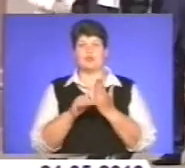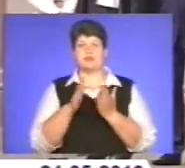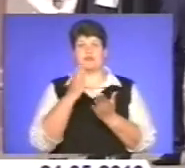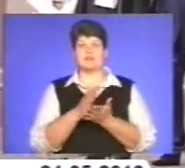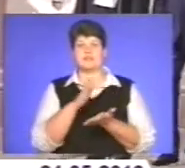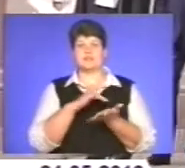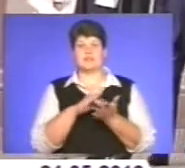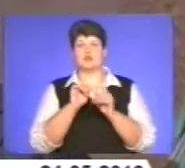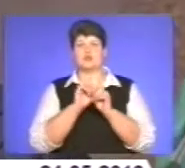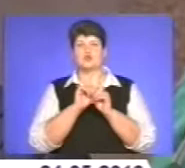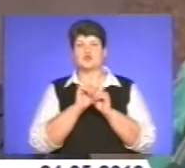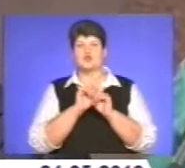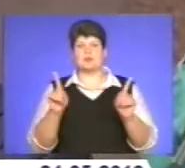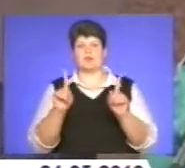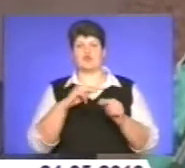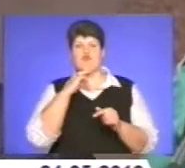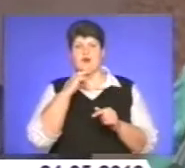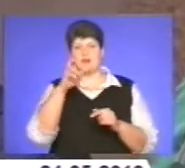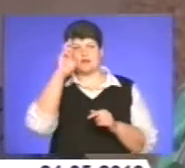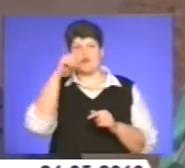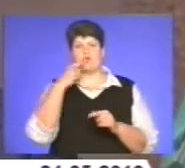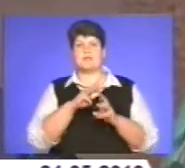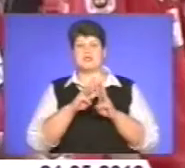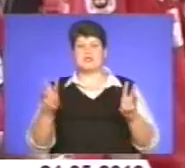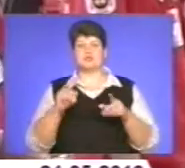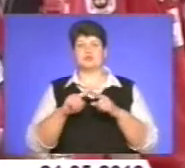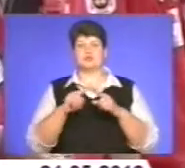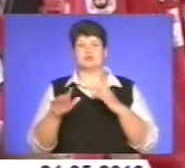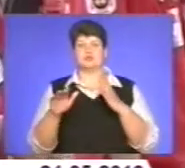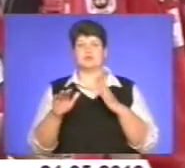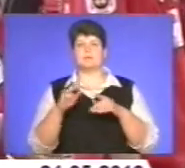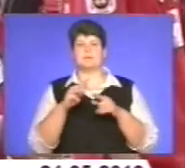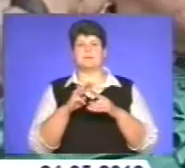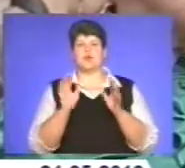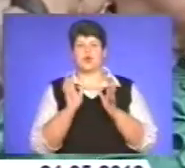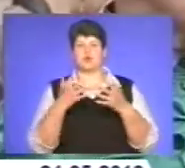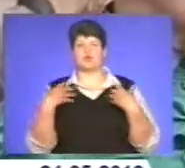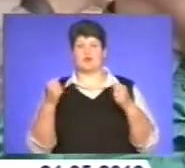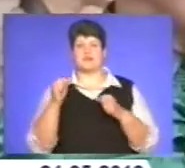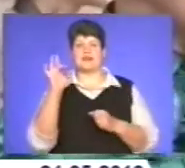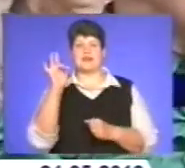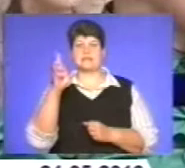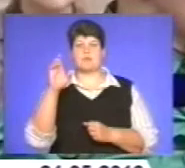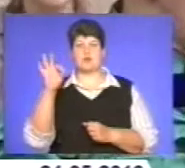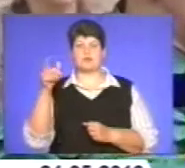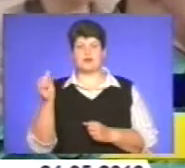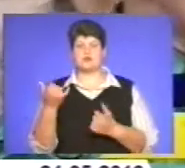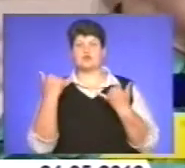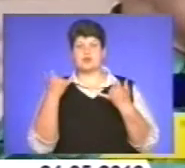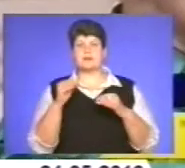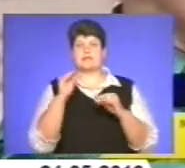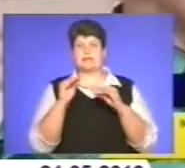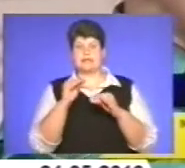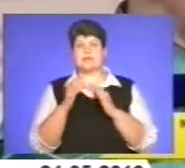особливої уваги держави, каже міністр охорони здоров'я України Раїса Богатирьова. Ми сьогодні склали програми